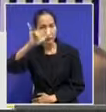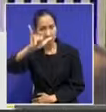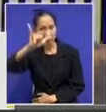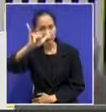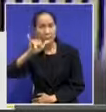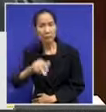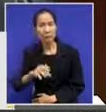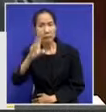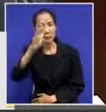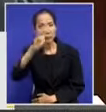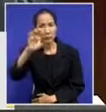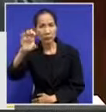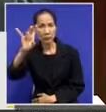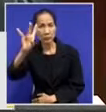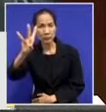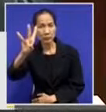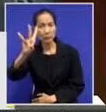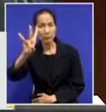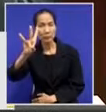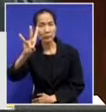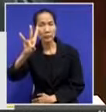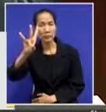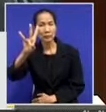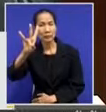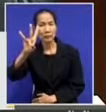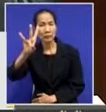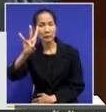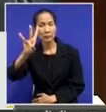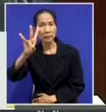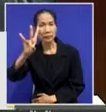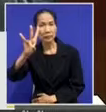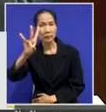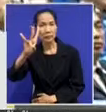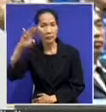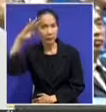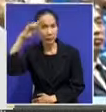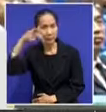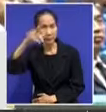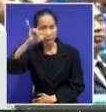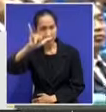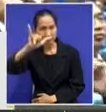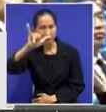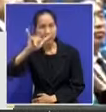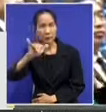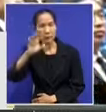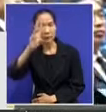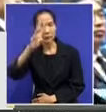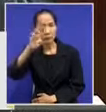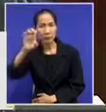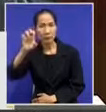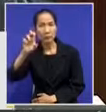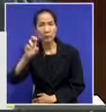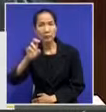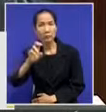ครับ 607นายสถิระเผือกประพันธ ์พลเอกประยุทธ์จันทร์โอชาครับ